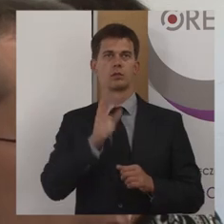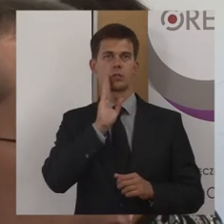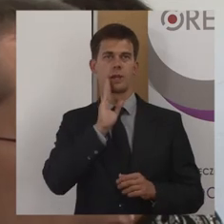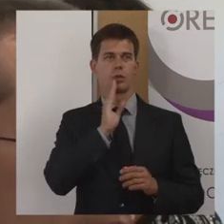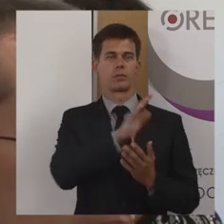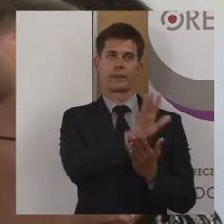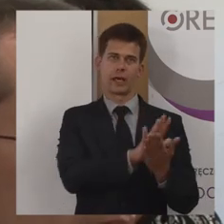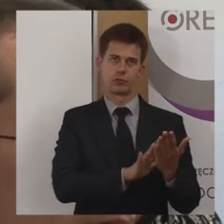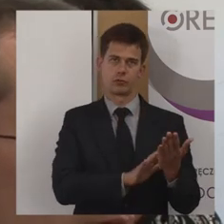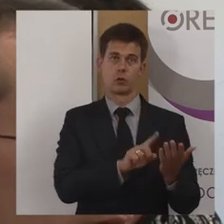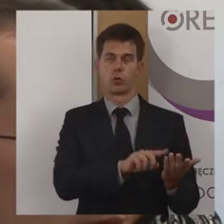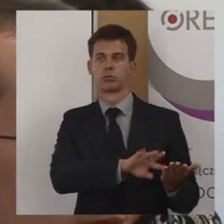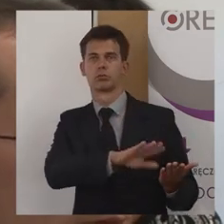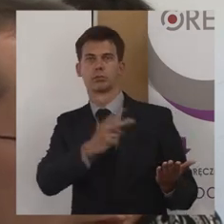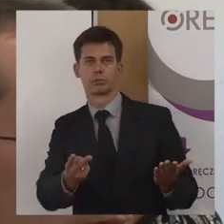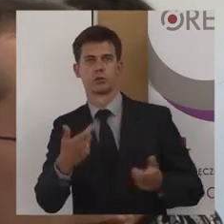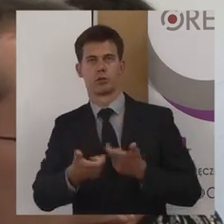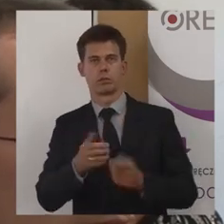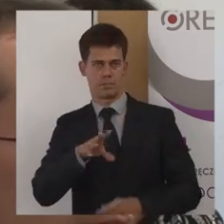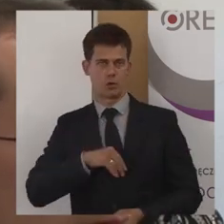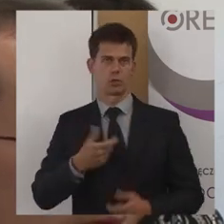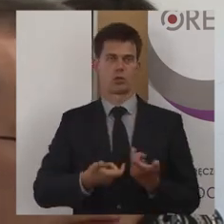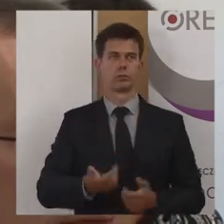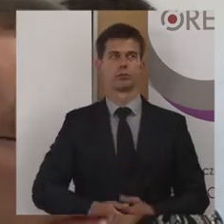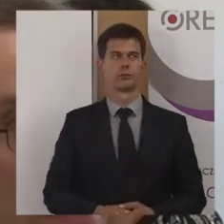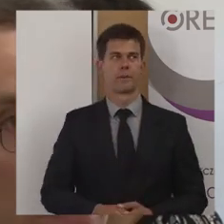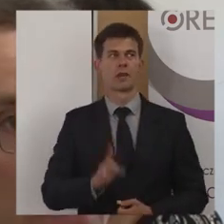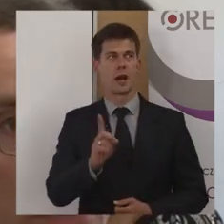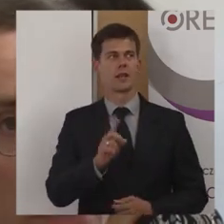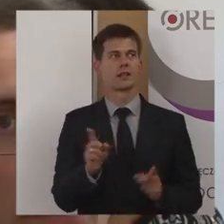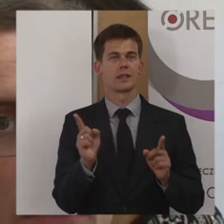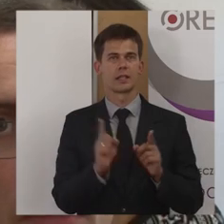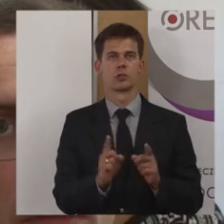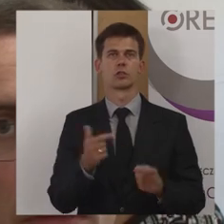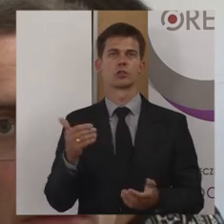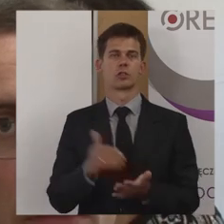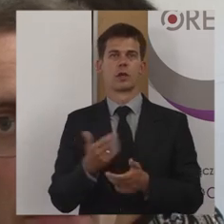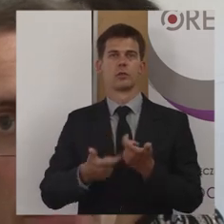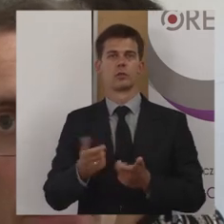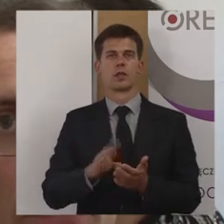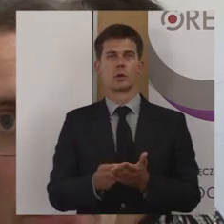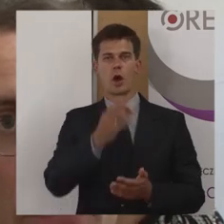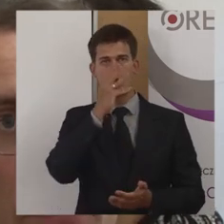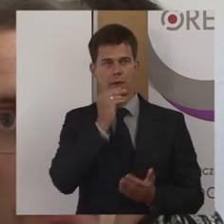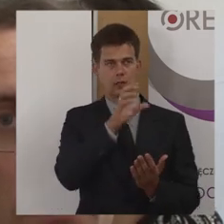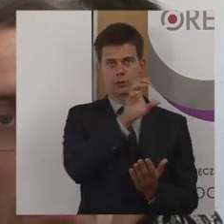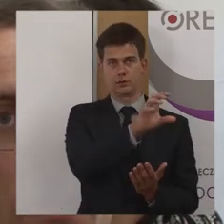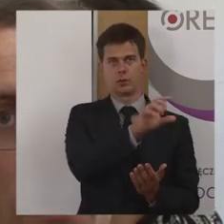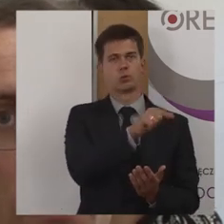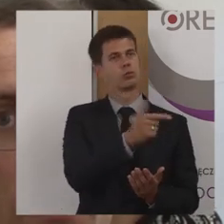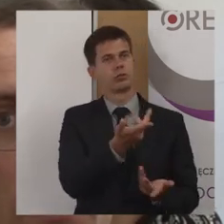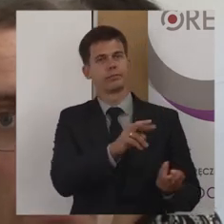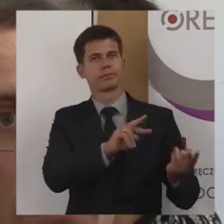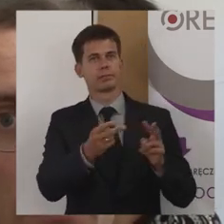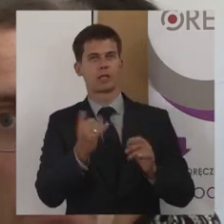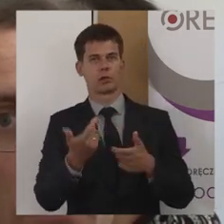które mógłby, powiedzmy, funkcjonować w takim e-podręczniku. Natomiast wymiennikami powinny być te treści takie na przykład jak obrazki. I tutaj